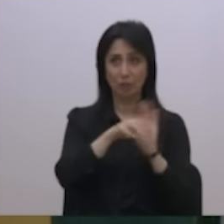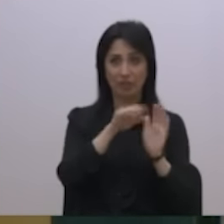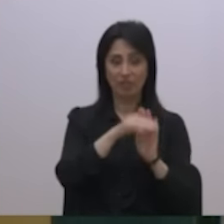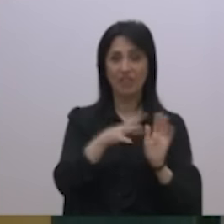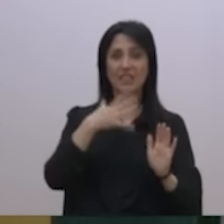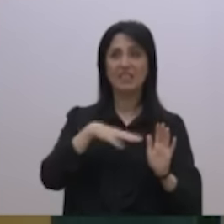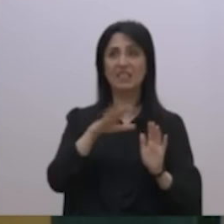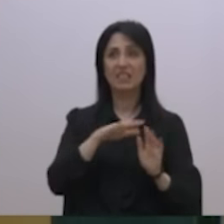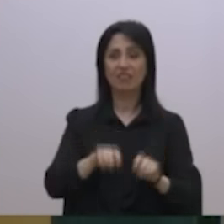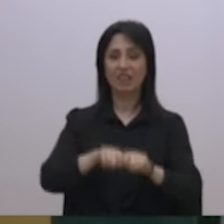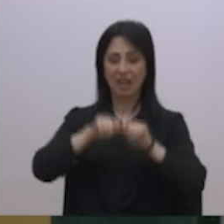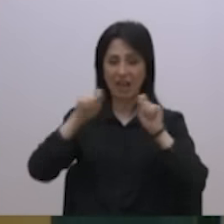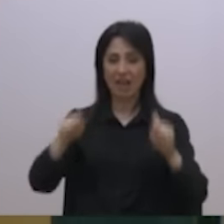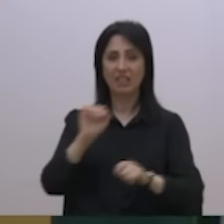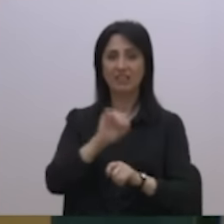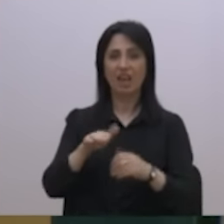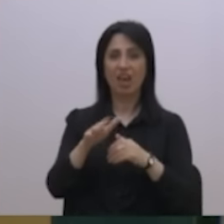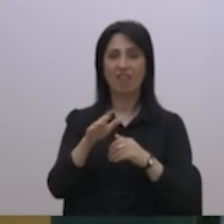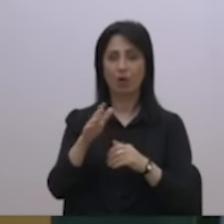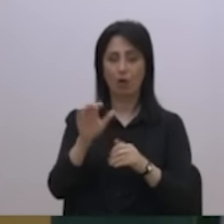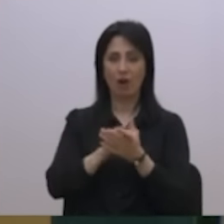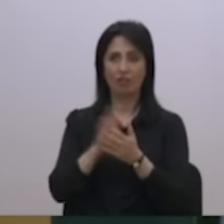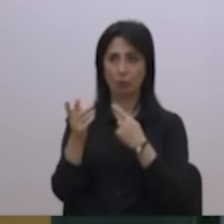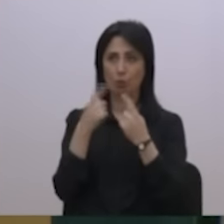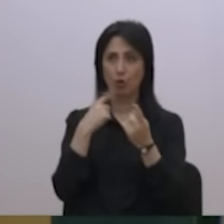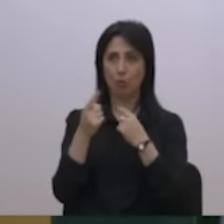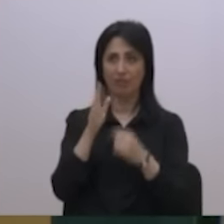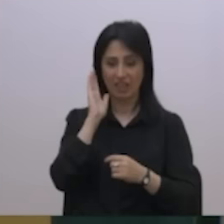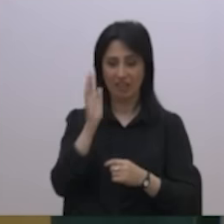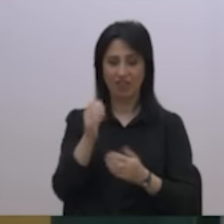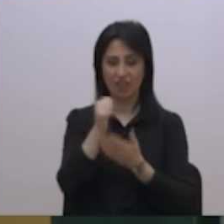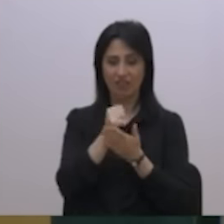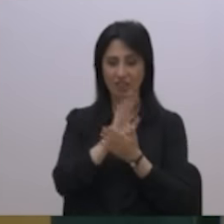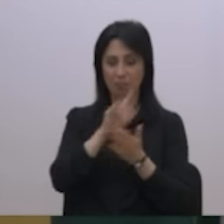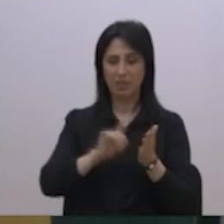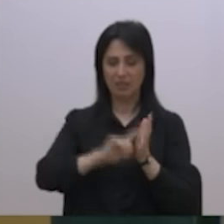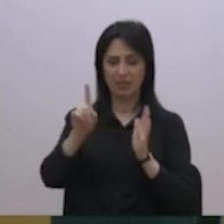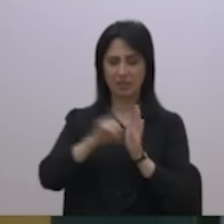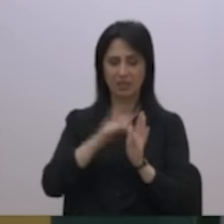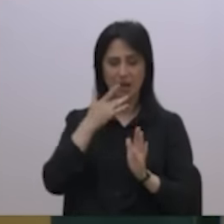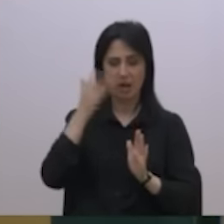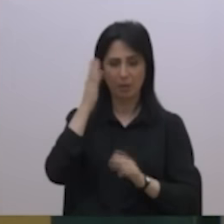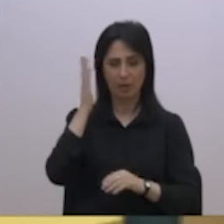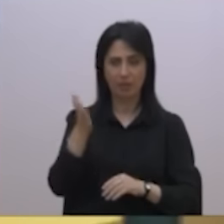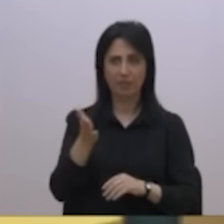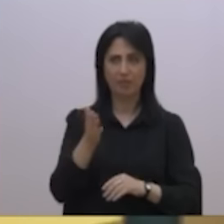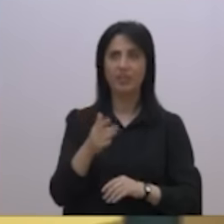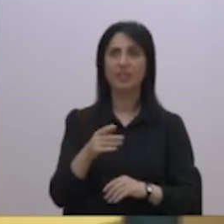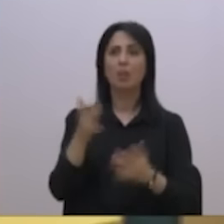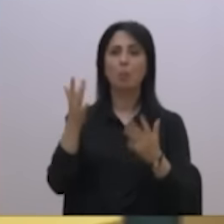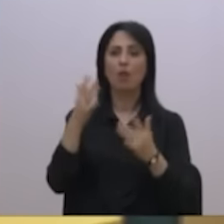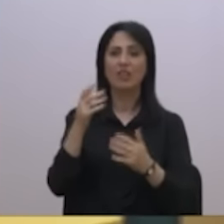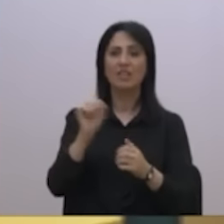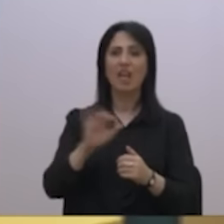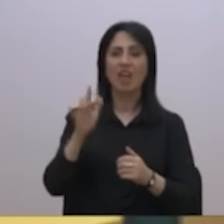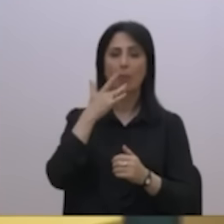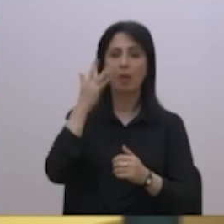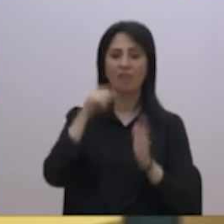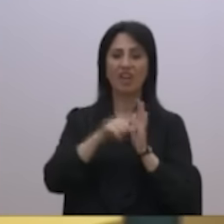საქართველო გახსნის ევროკავშირთან მოლაპარაკებებს. გვექნება უვიზო მიმოსვლა ამერიკის შეერთებულ შტატებთან, მოვიზიდავთ ევროპულ და